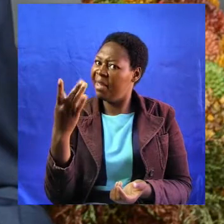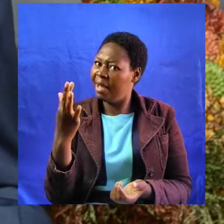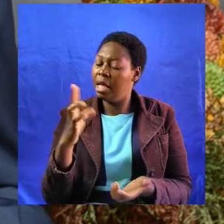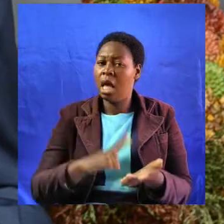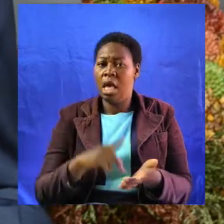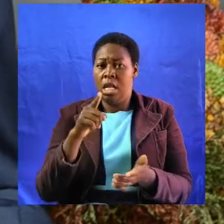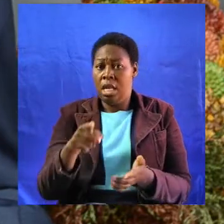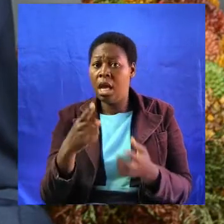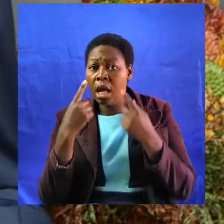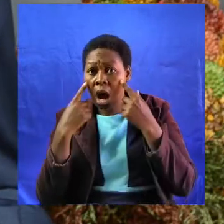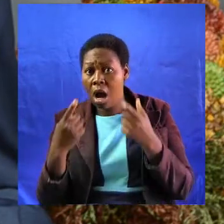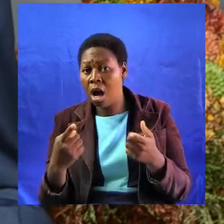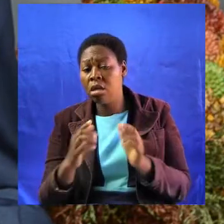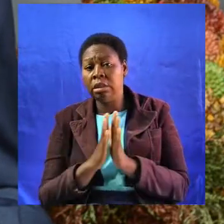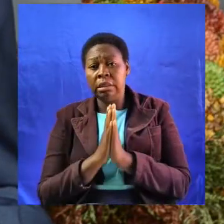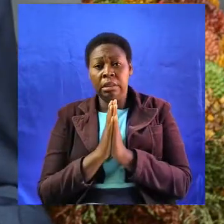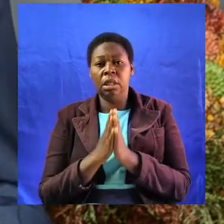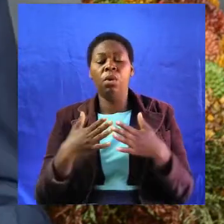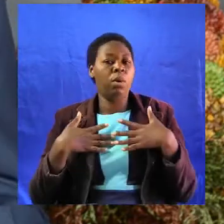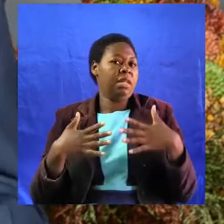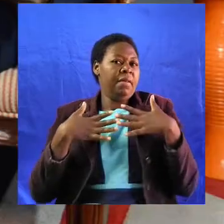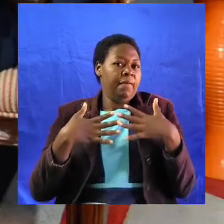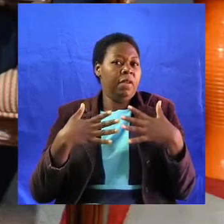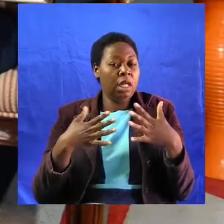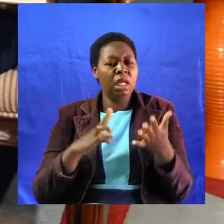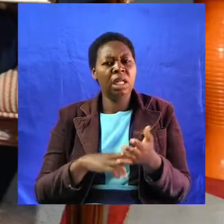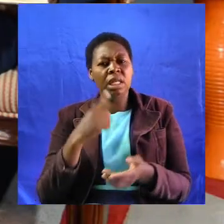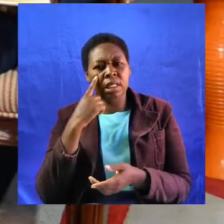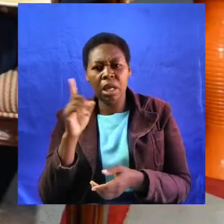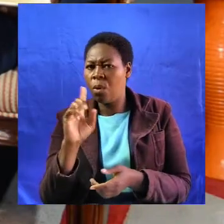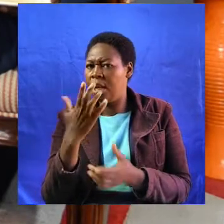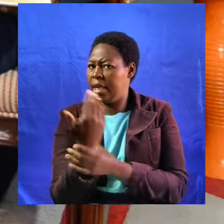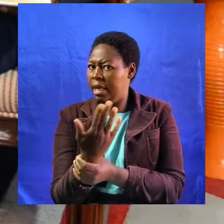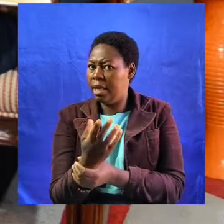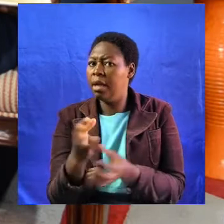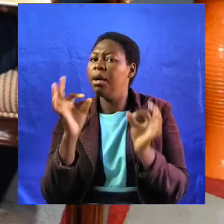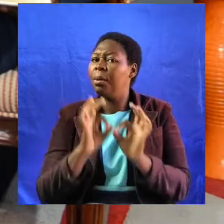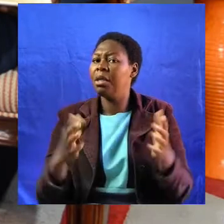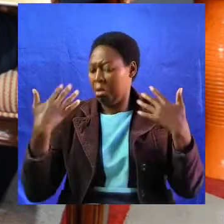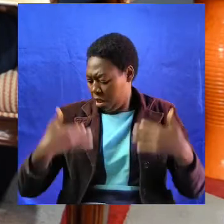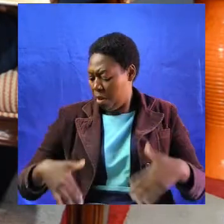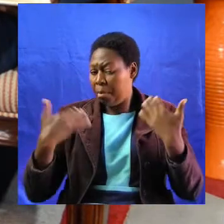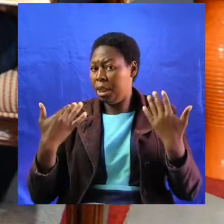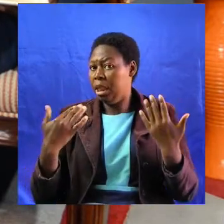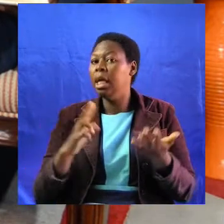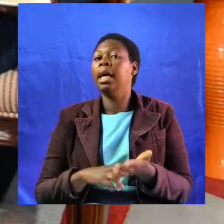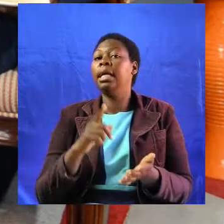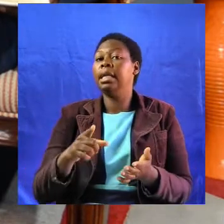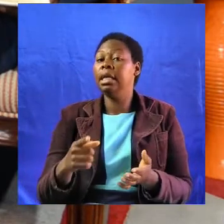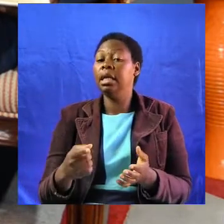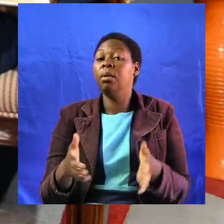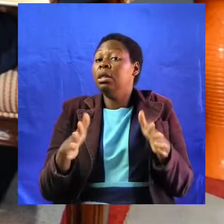akavhunduka kuona ruoko rusina mutumbi. Saka paakavhunduka anonzi chiuno